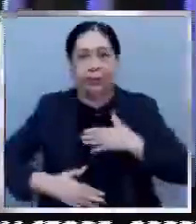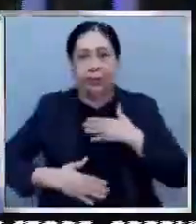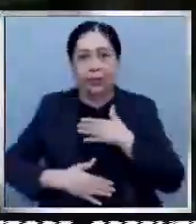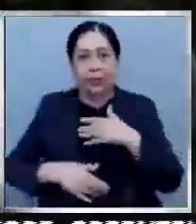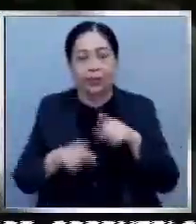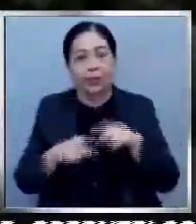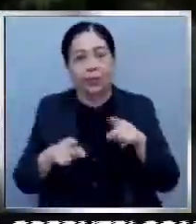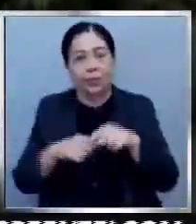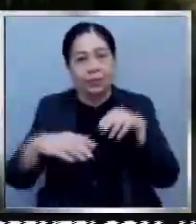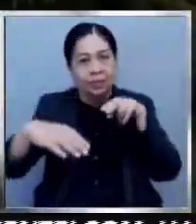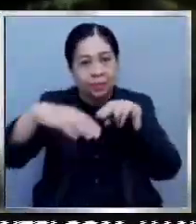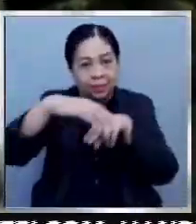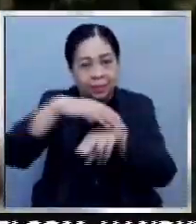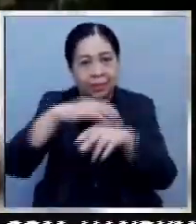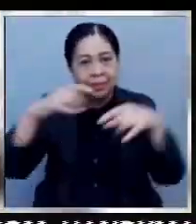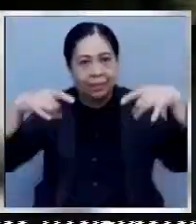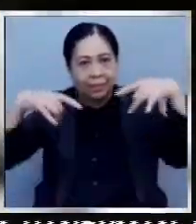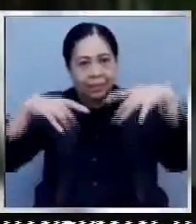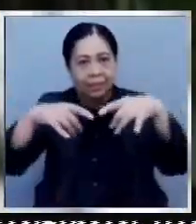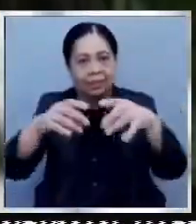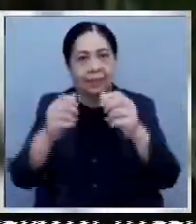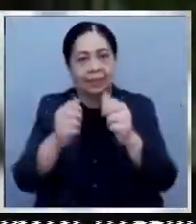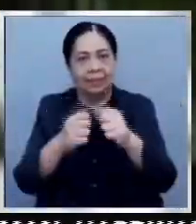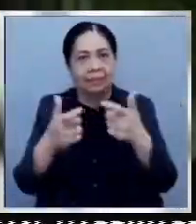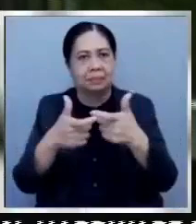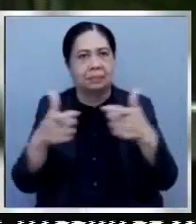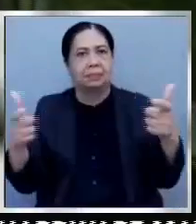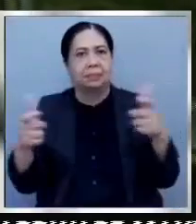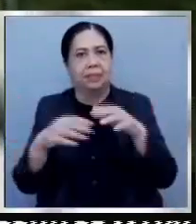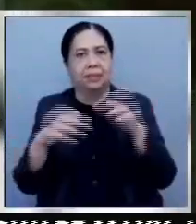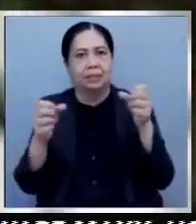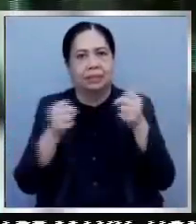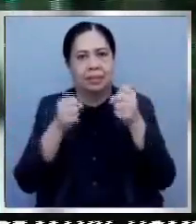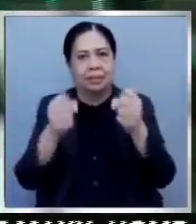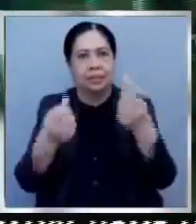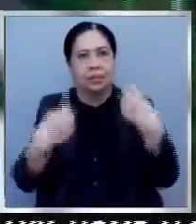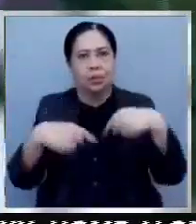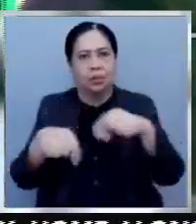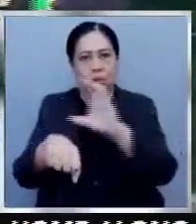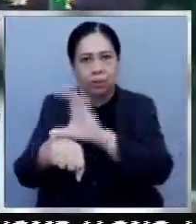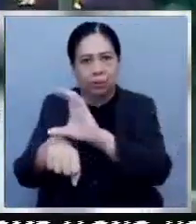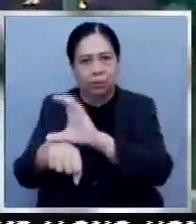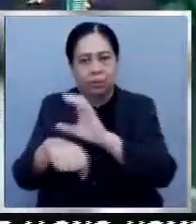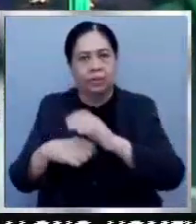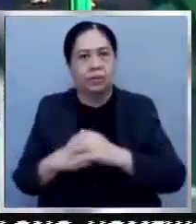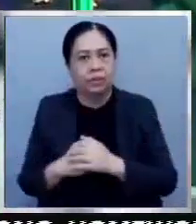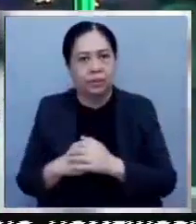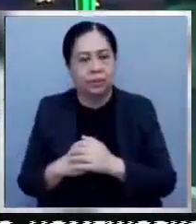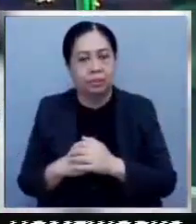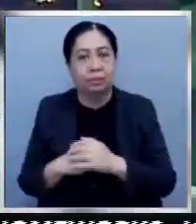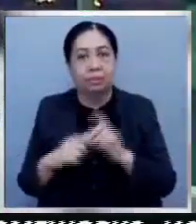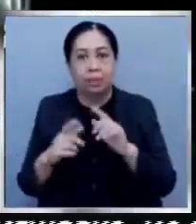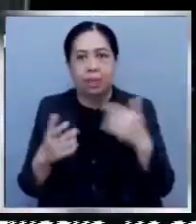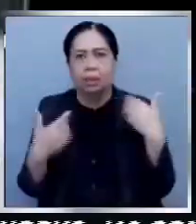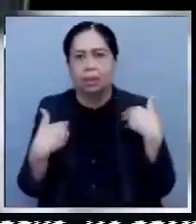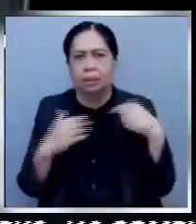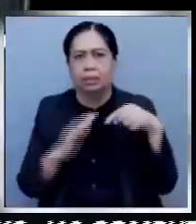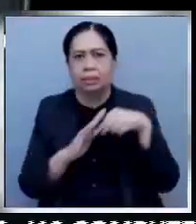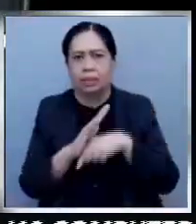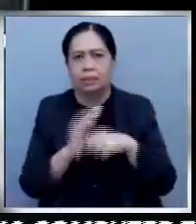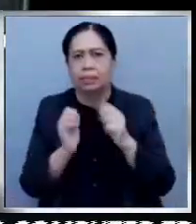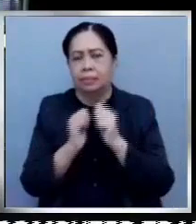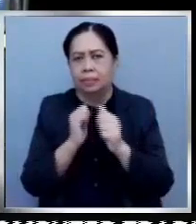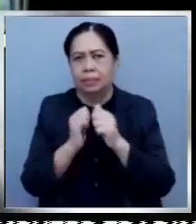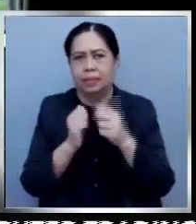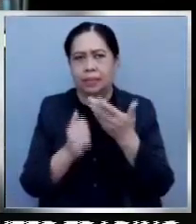of Lights na may mas malaking bersyon sa kalsada na papuntang simbahan. Pero may higit pa raw nakahulugan ng naisiparating na mensahe ng